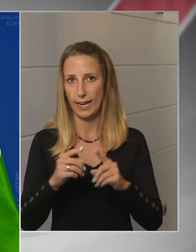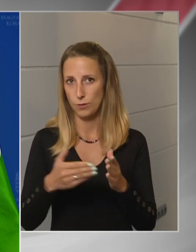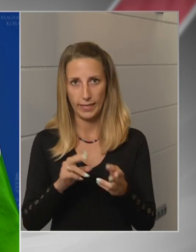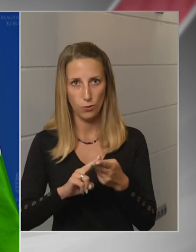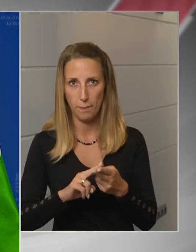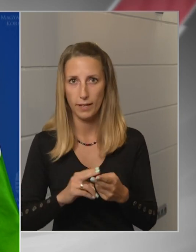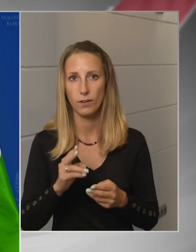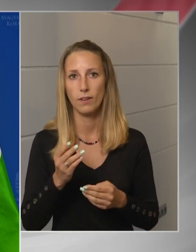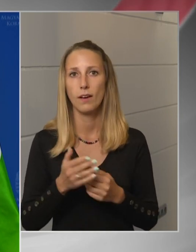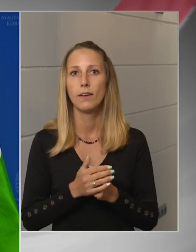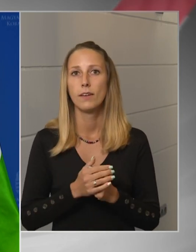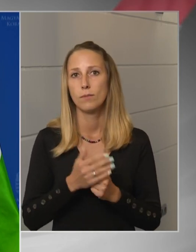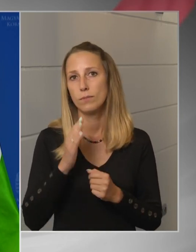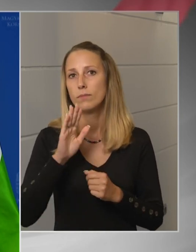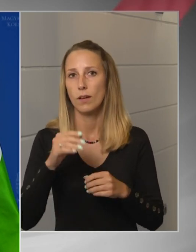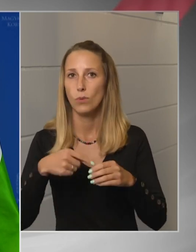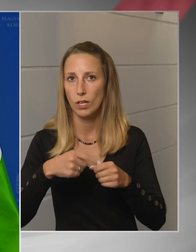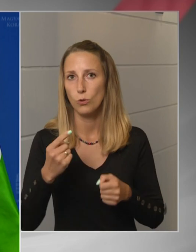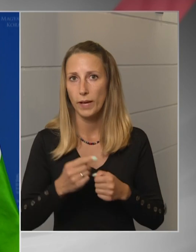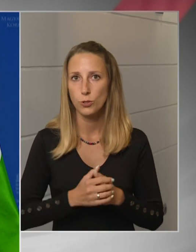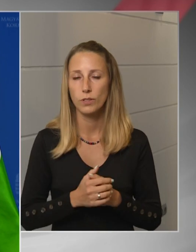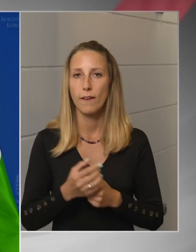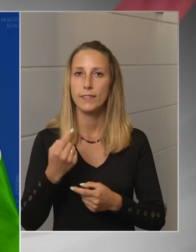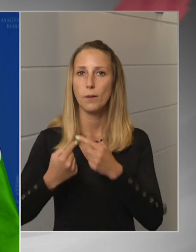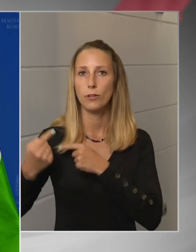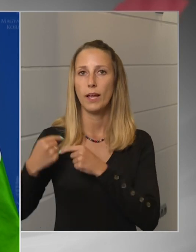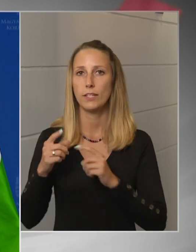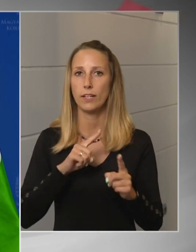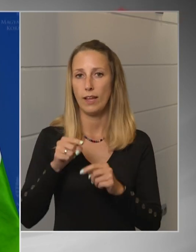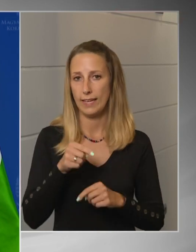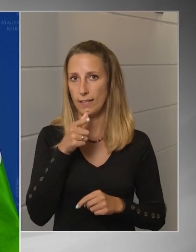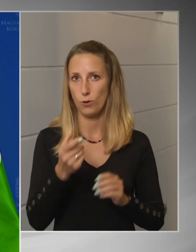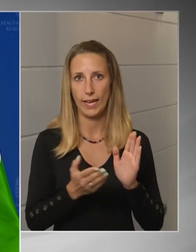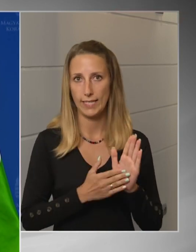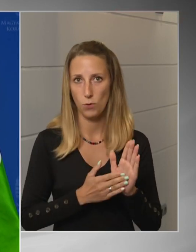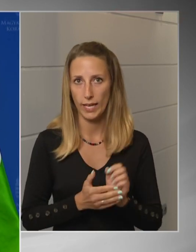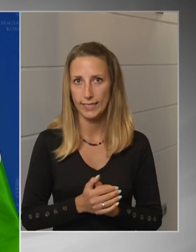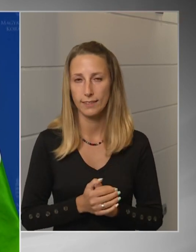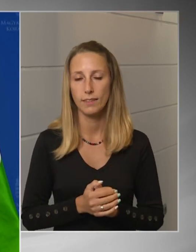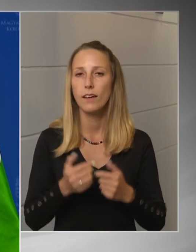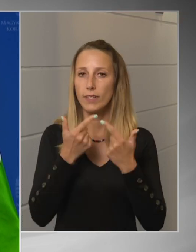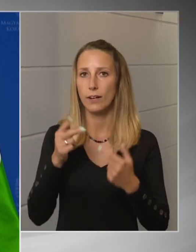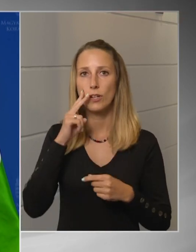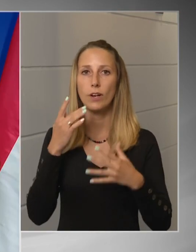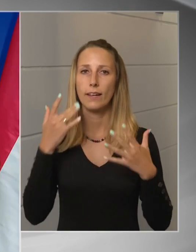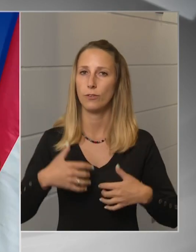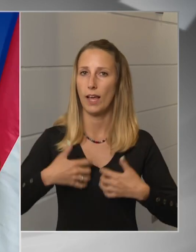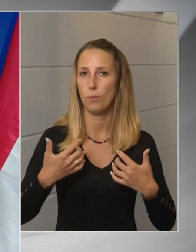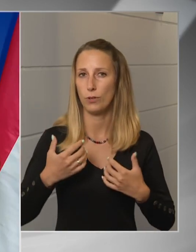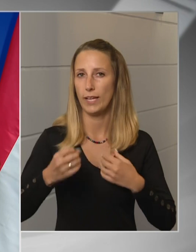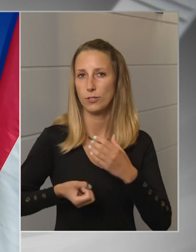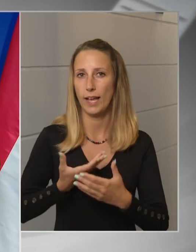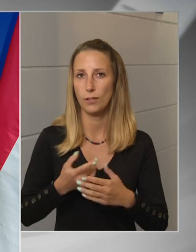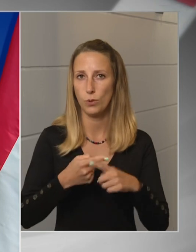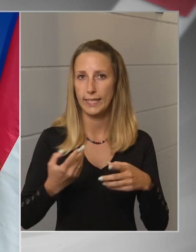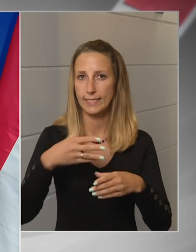akkor majd bonthatunk együtt Pezsgőn, hogy visszamenőlegesen talán ezt nem fogják számunk érni. Világos. Tehát akkor a legnagyobb felháborodást kertő